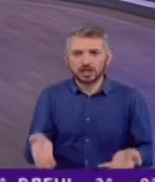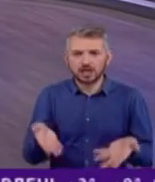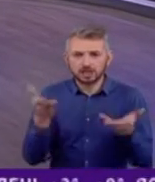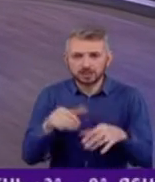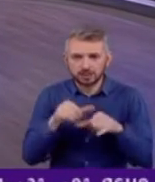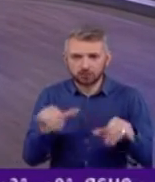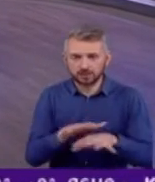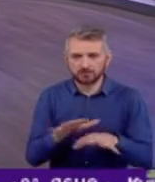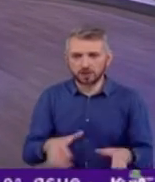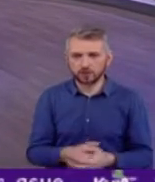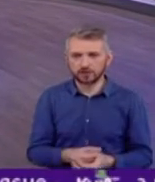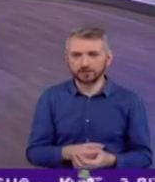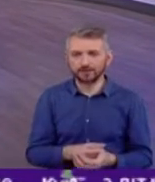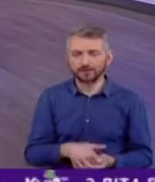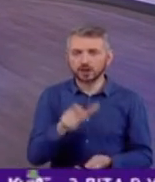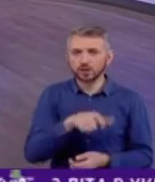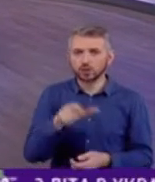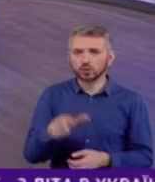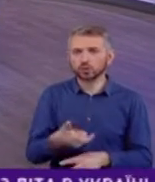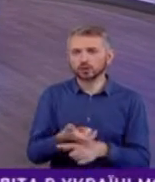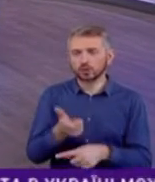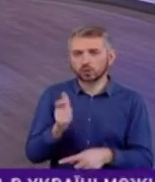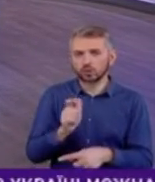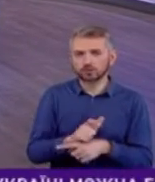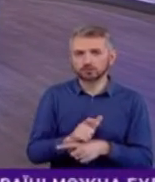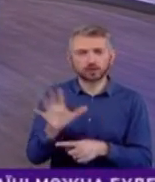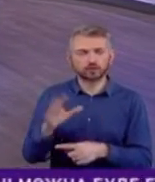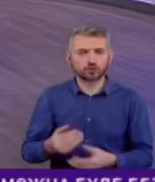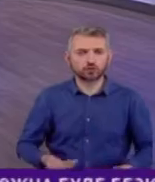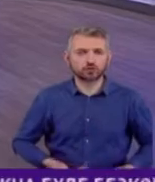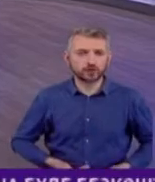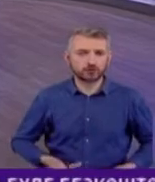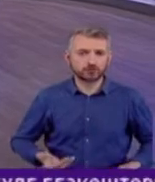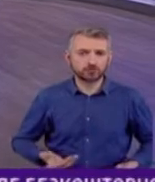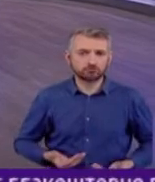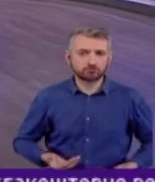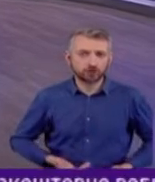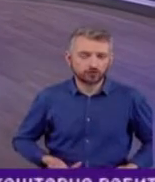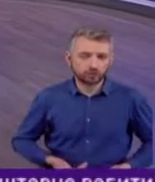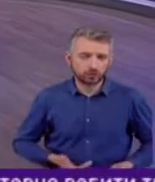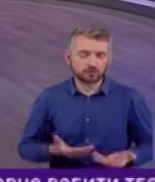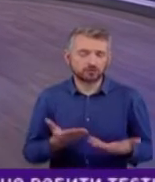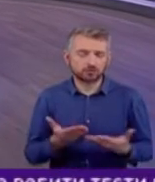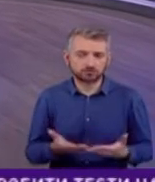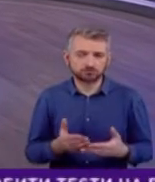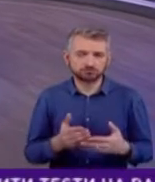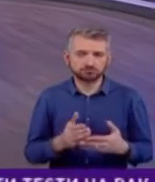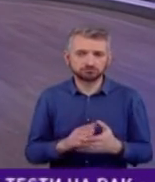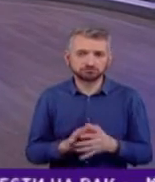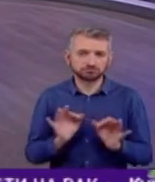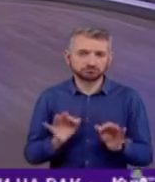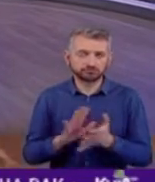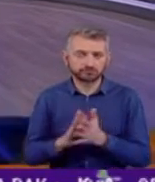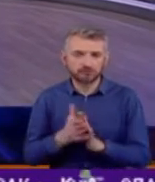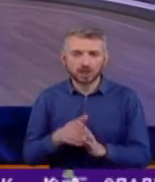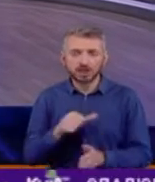поднимаются. Люди очень там всю жизнь живут в ремиссии и на самом деле даже не знают,